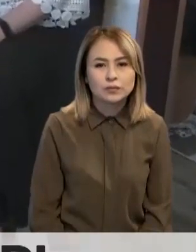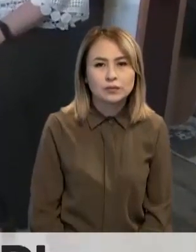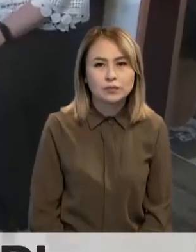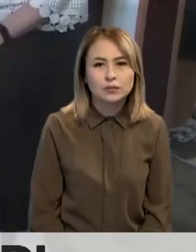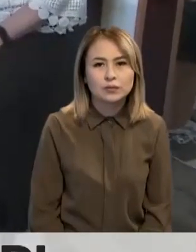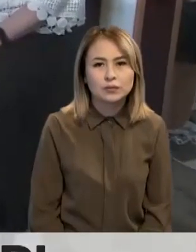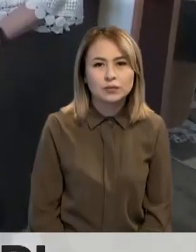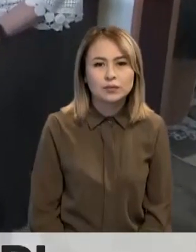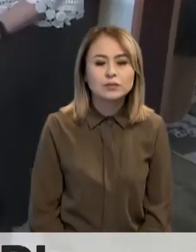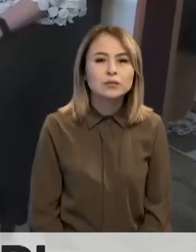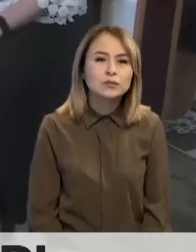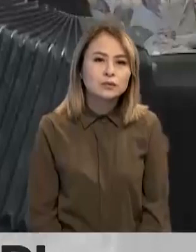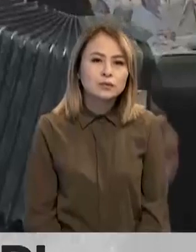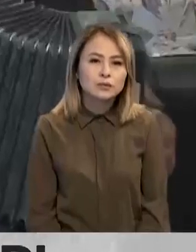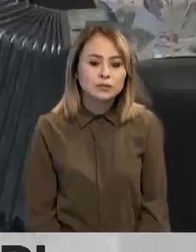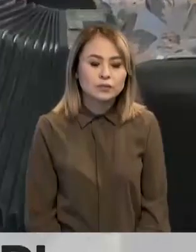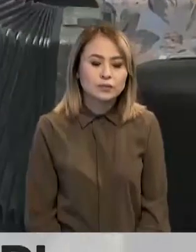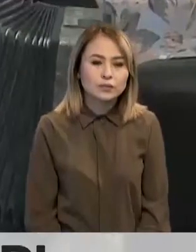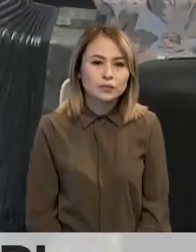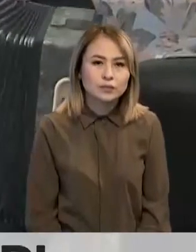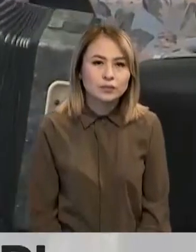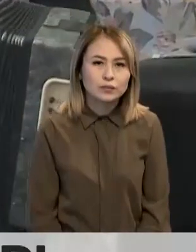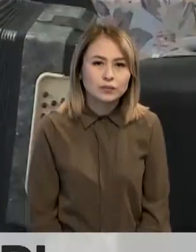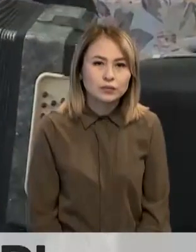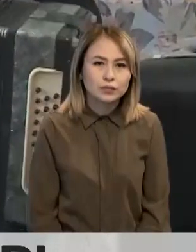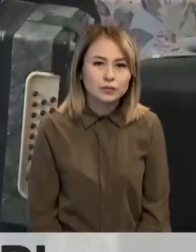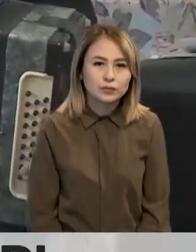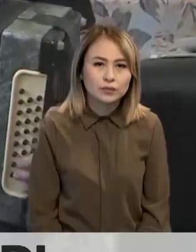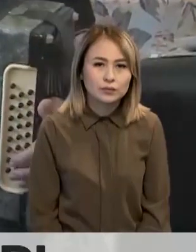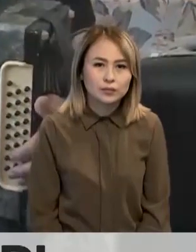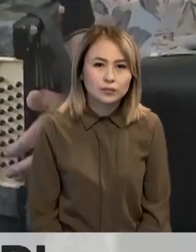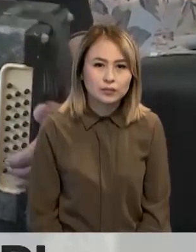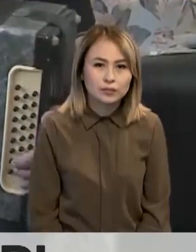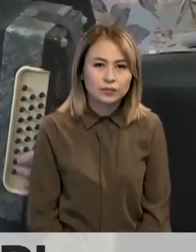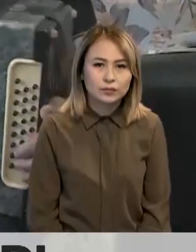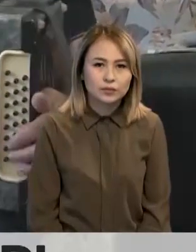Эльмира Ахметова, Жігер Бабаханов, Шығыс Қазақстан облысы, хабар 24.